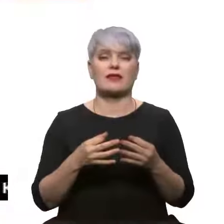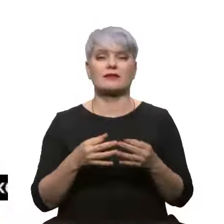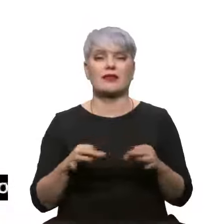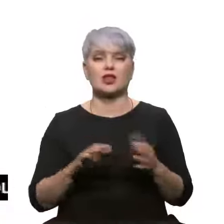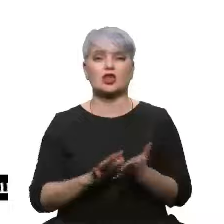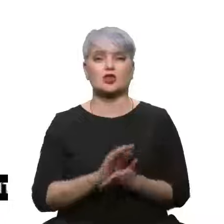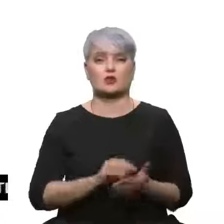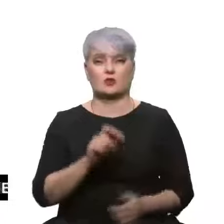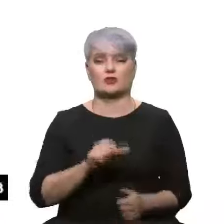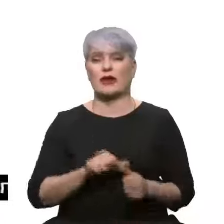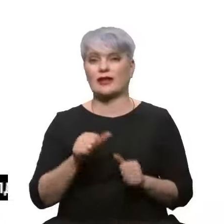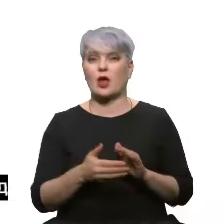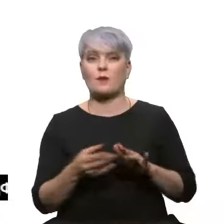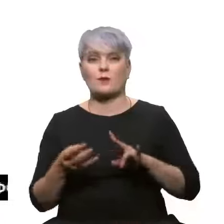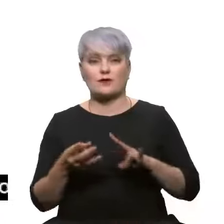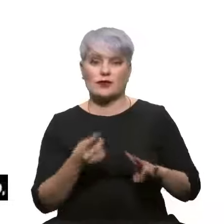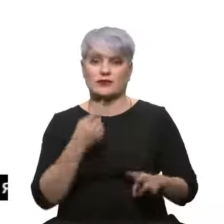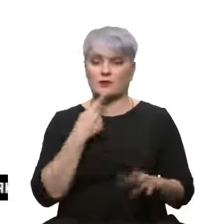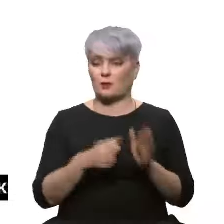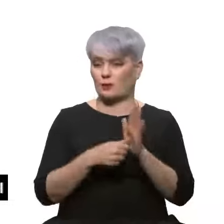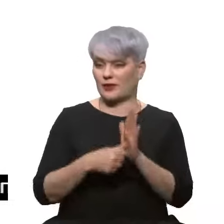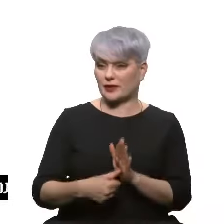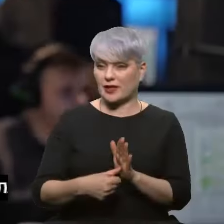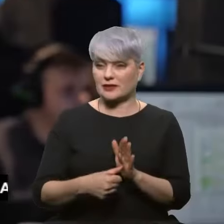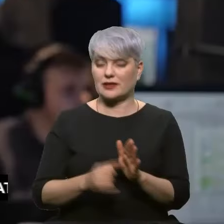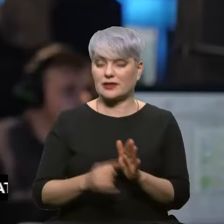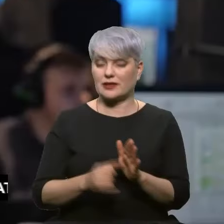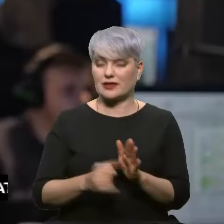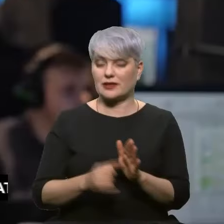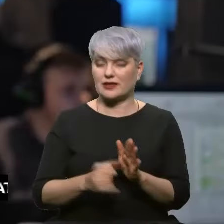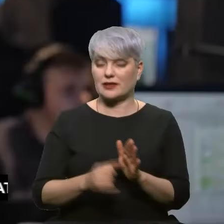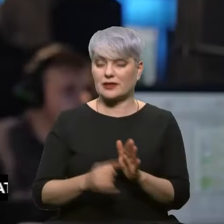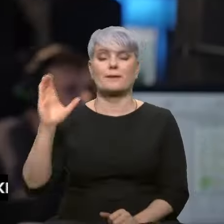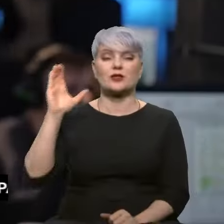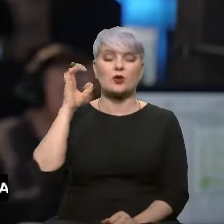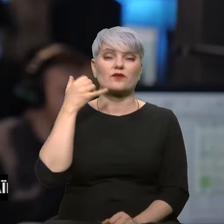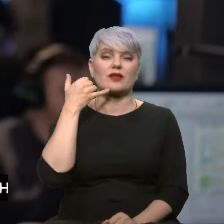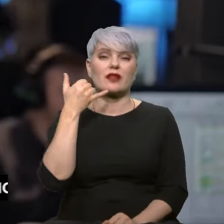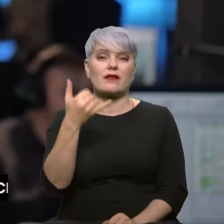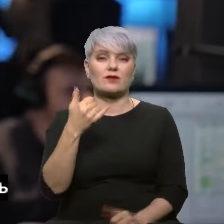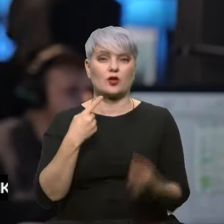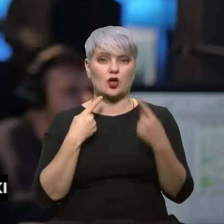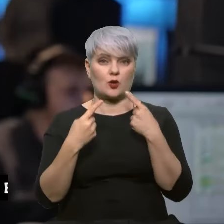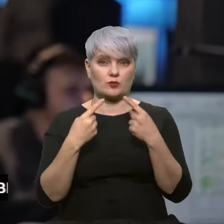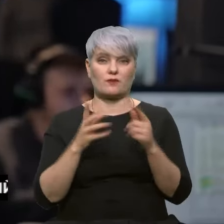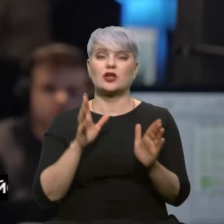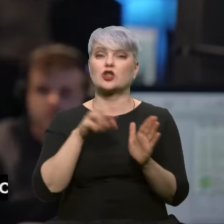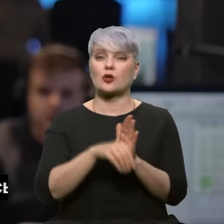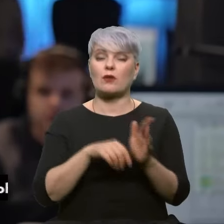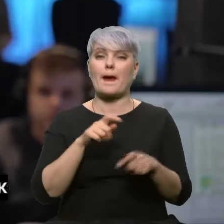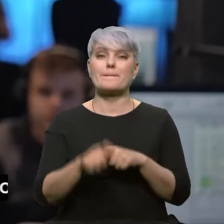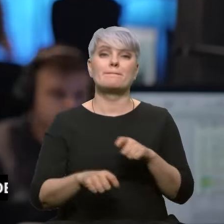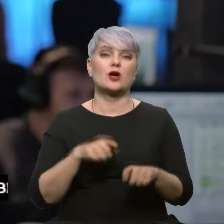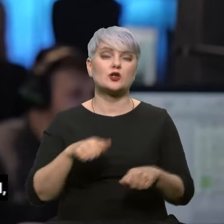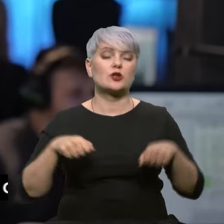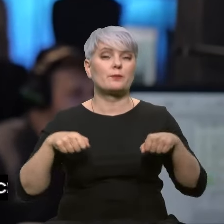що крім провокацій та спроб дискредитації, відбувається і стеження та прослуховування телефонних розмов. Зокрема, порушують права